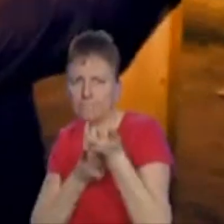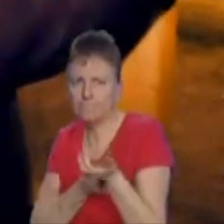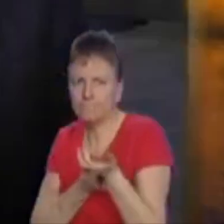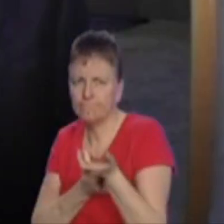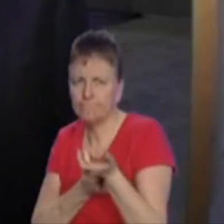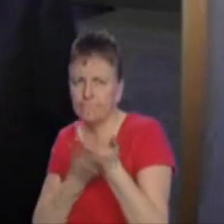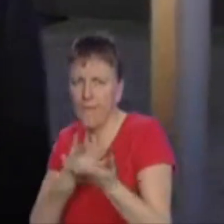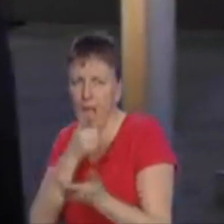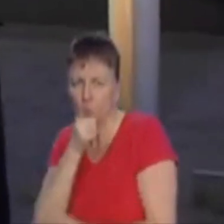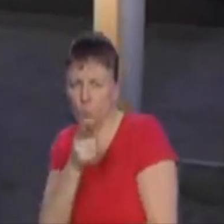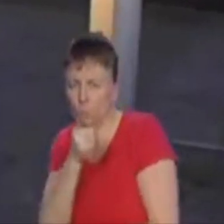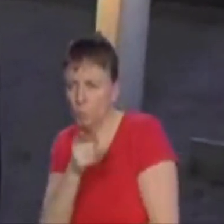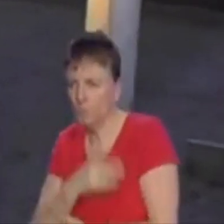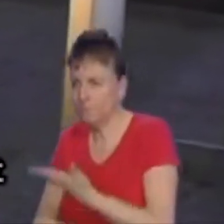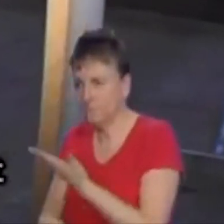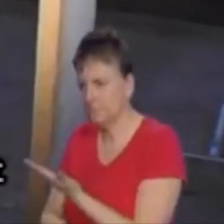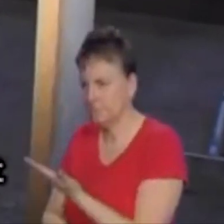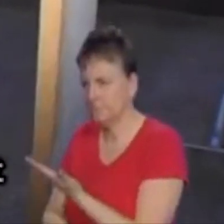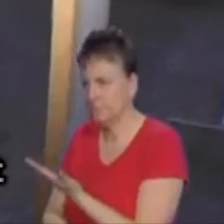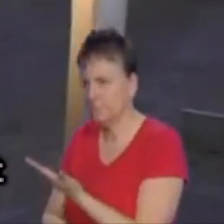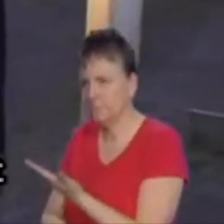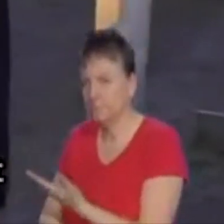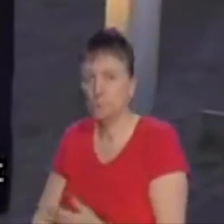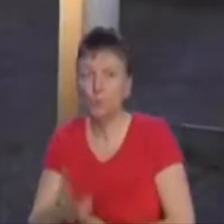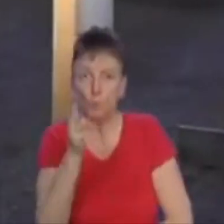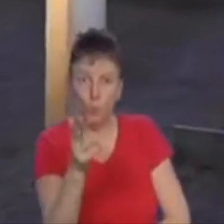comme ça. Prenez votre arme.